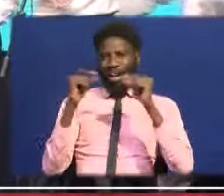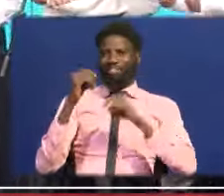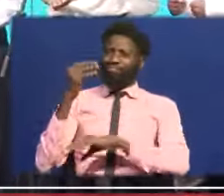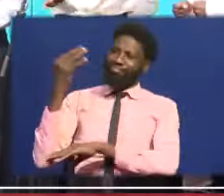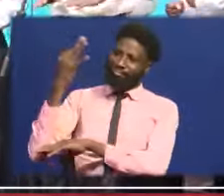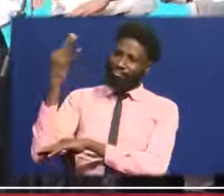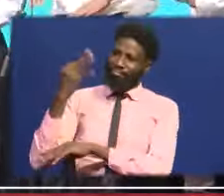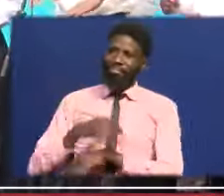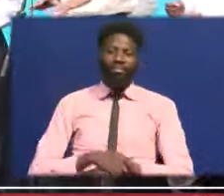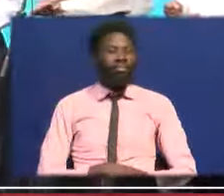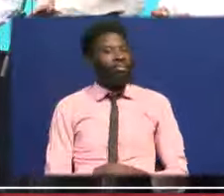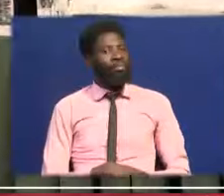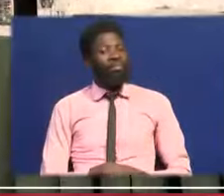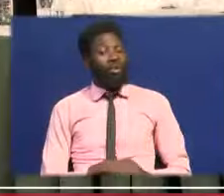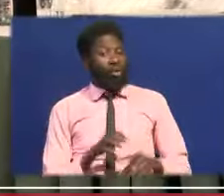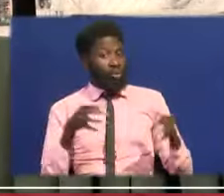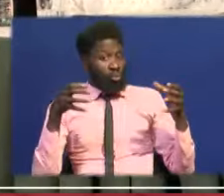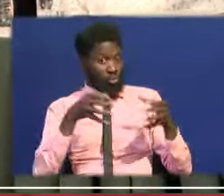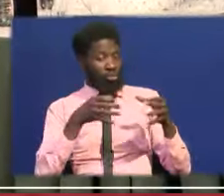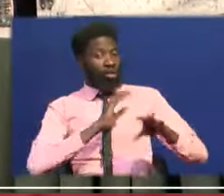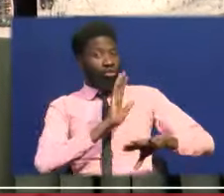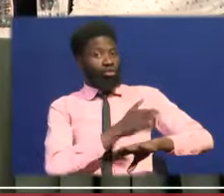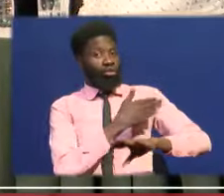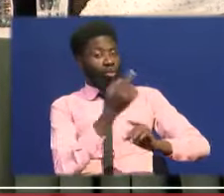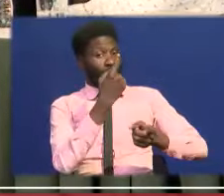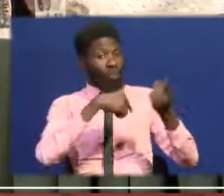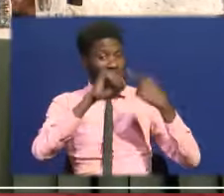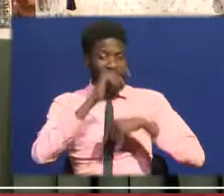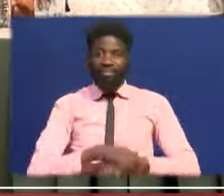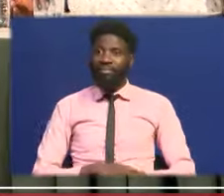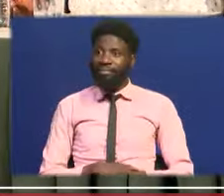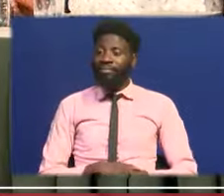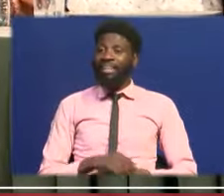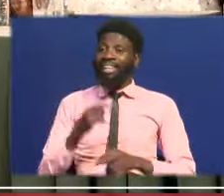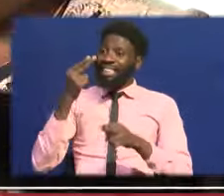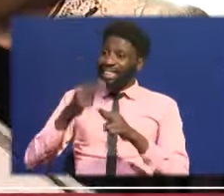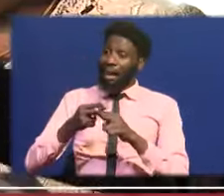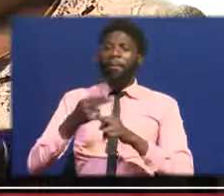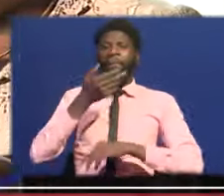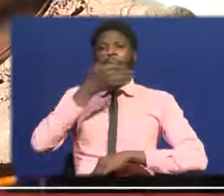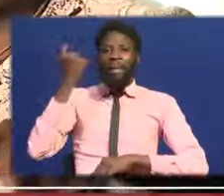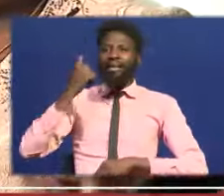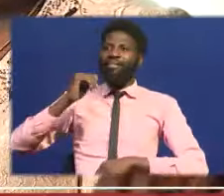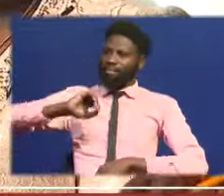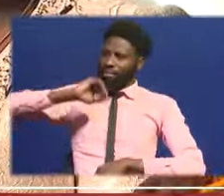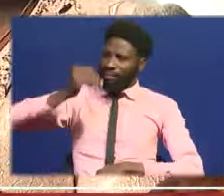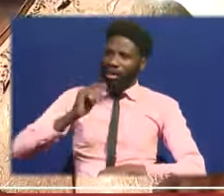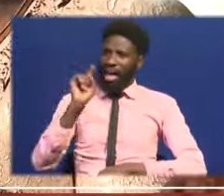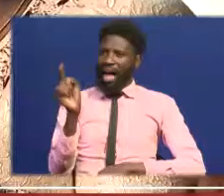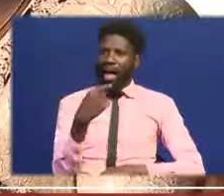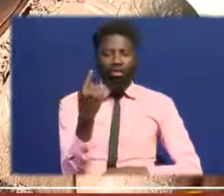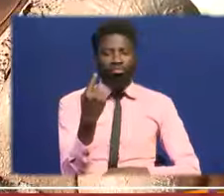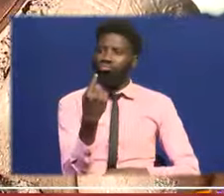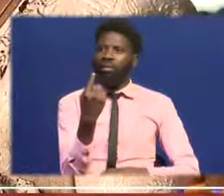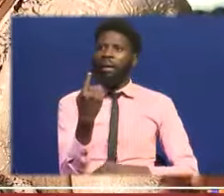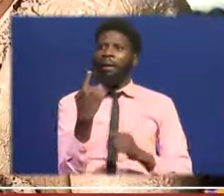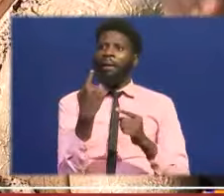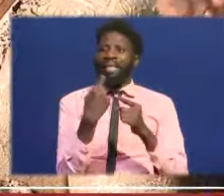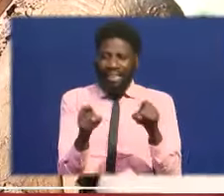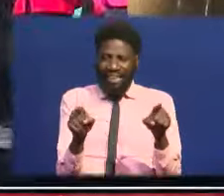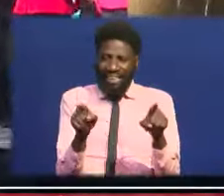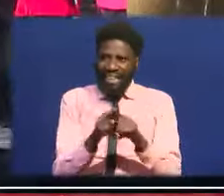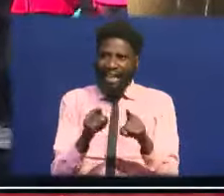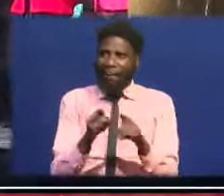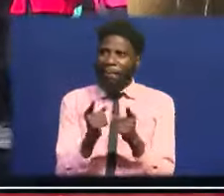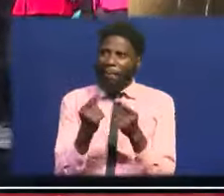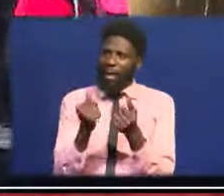Kundi la waimbaji litakaloshinda halitatangazwa tu kuwa bora pekee jijini, bali pia litatunukiwa pesa taslimu,